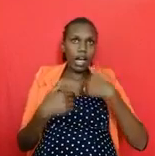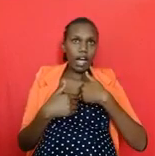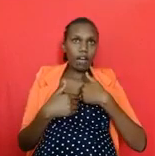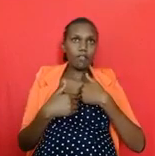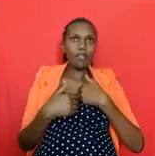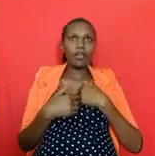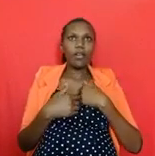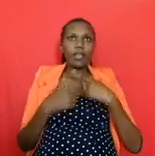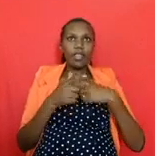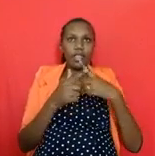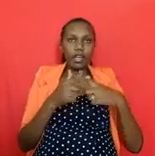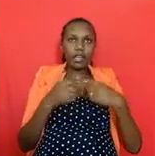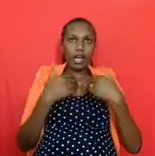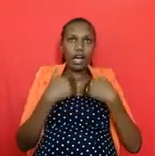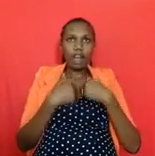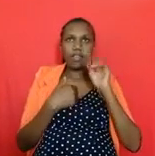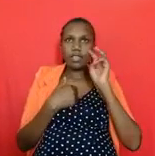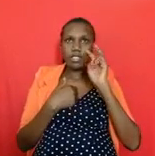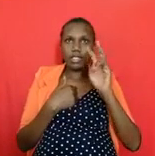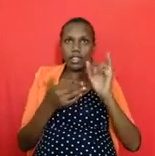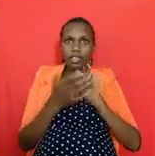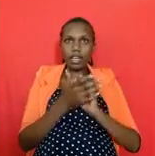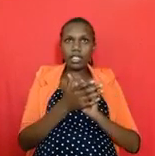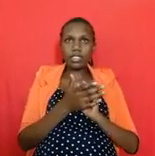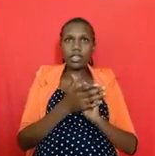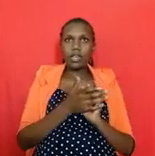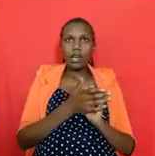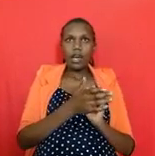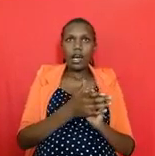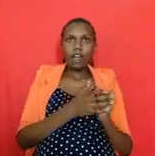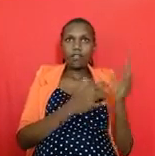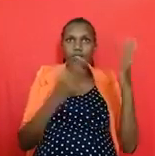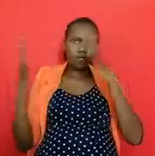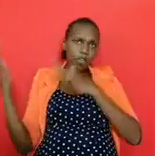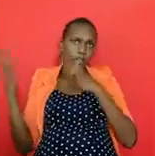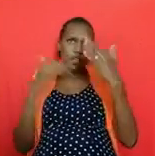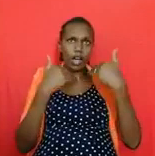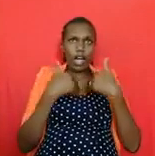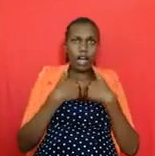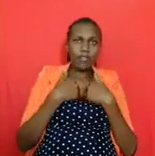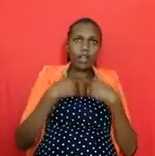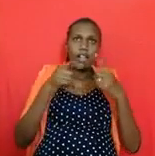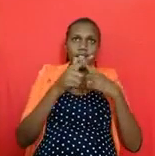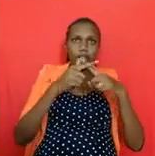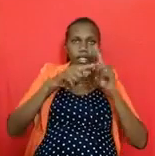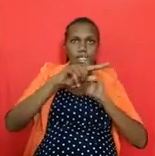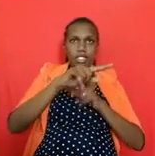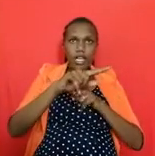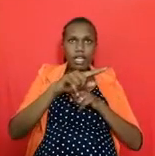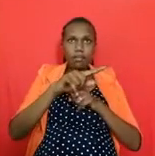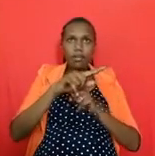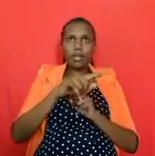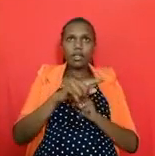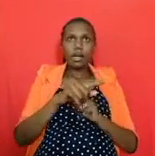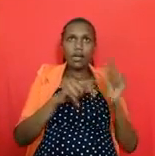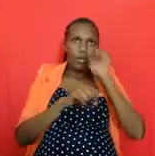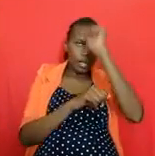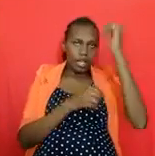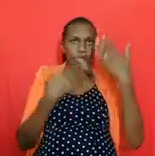wa ngai akĩmũcerera rĩrĩa onaga araika makĩambata magĩikũrũkaga na rĩrĩa acokire akĩarahũka